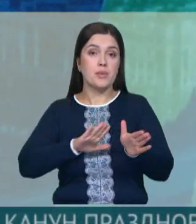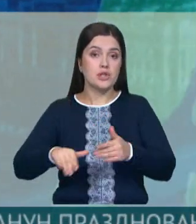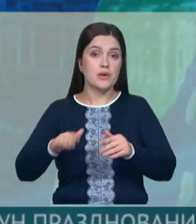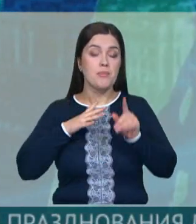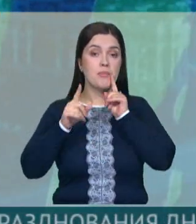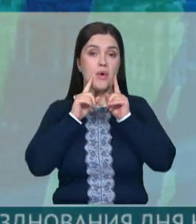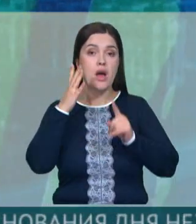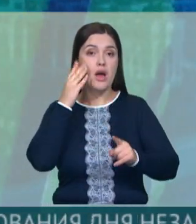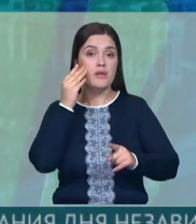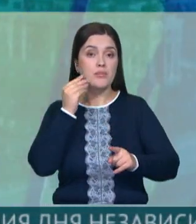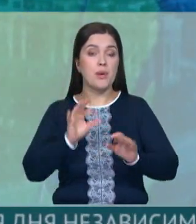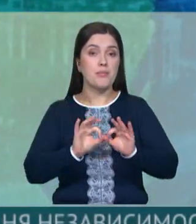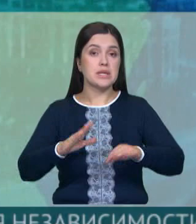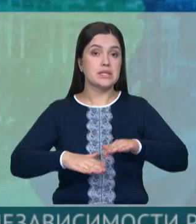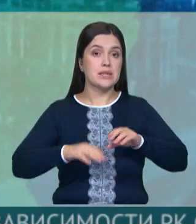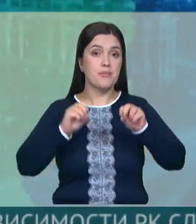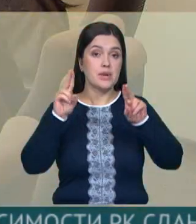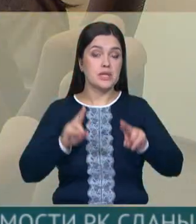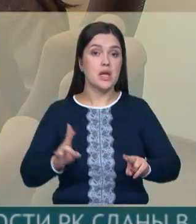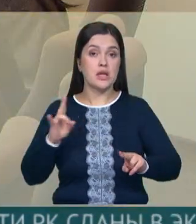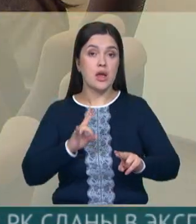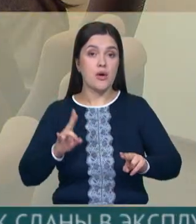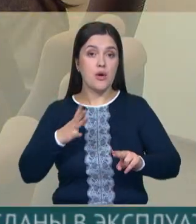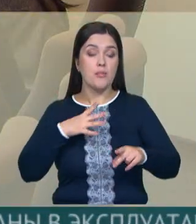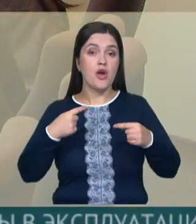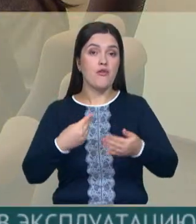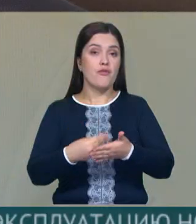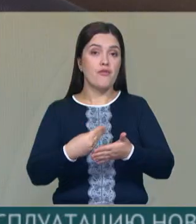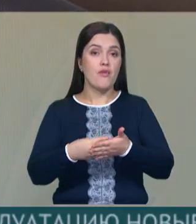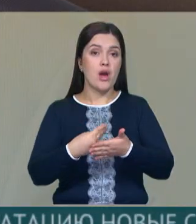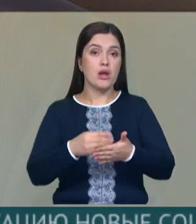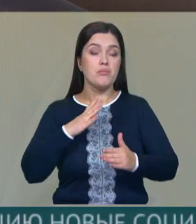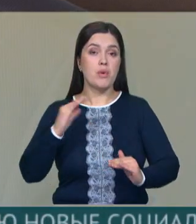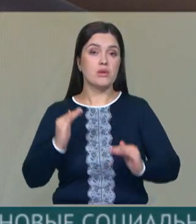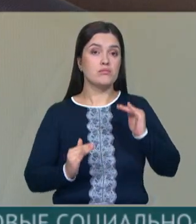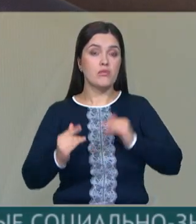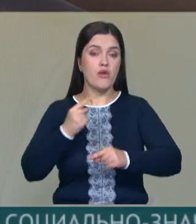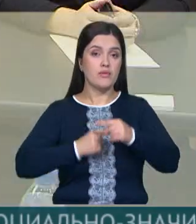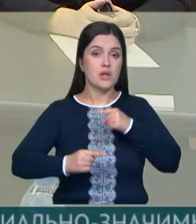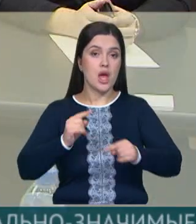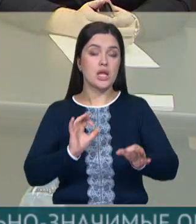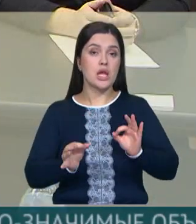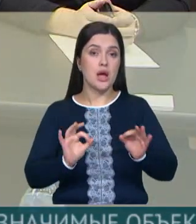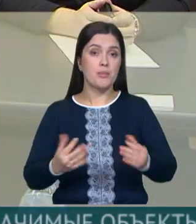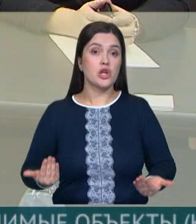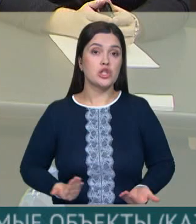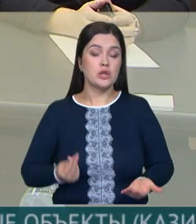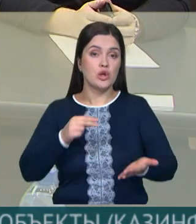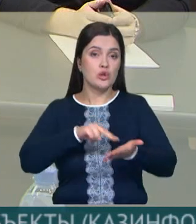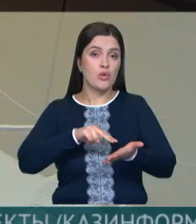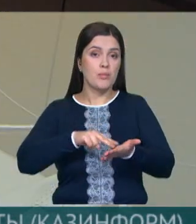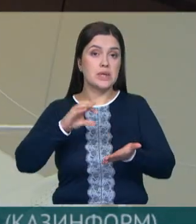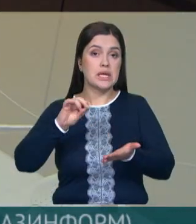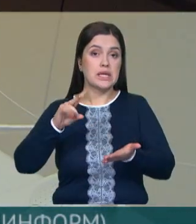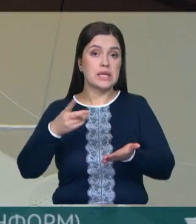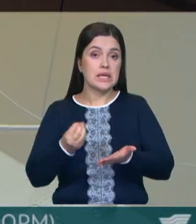прошедшем брифинге в Алматы. По словам экспертов, в ноябре рынок валют после сезонных колебаний вернулся к нормальной жизни. Стоимость тенге